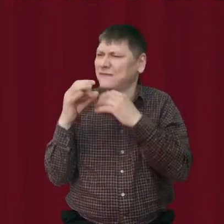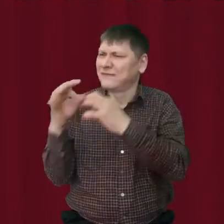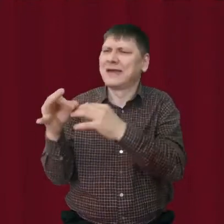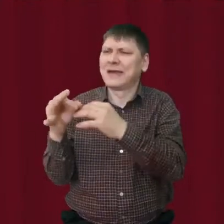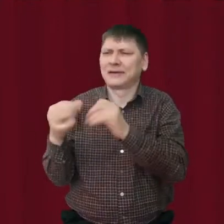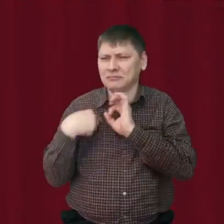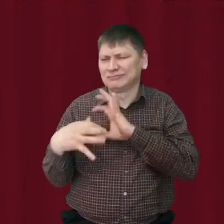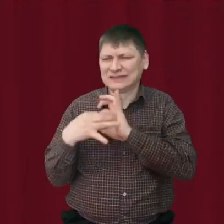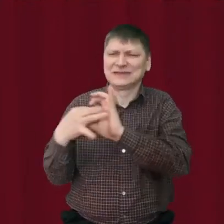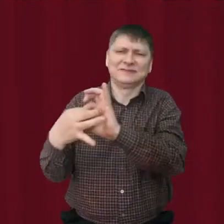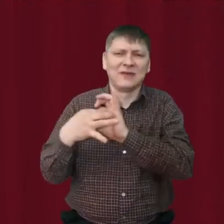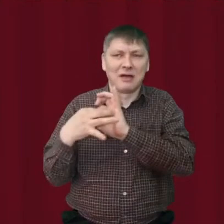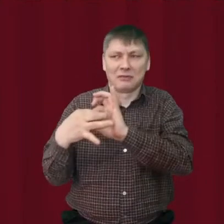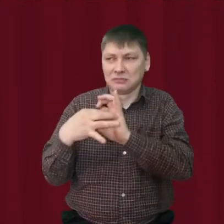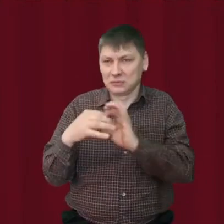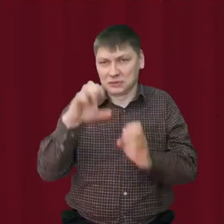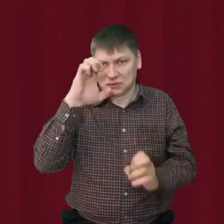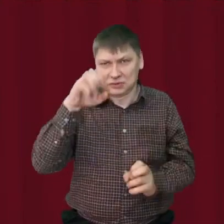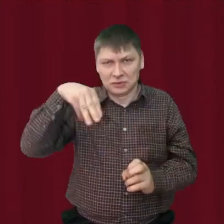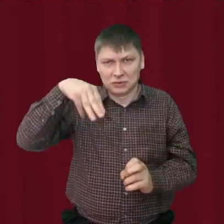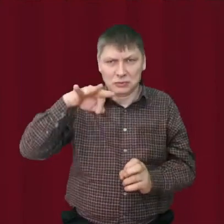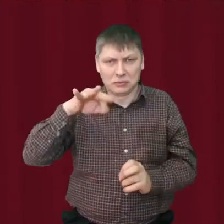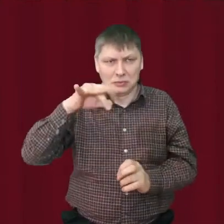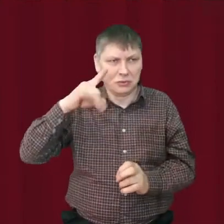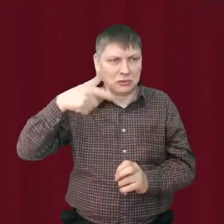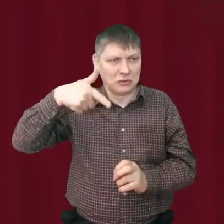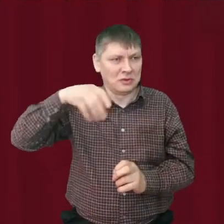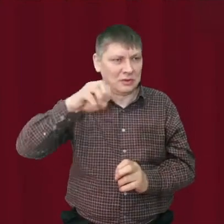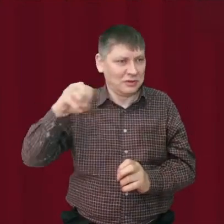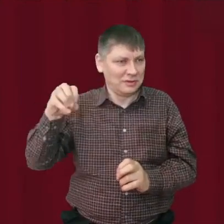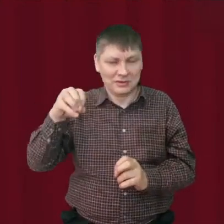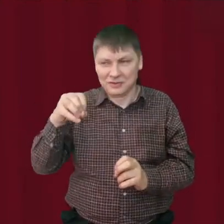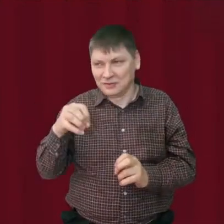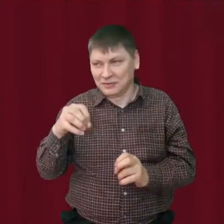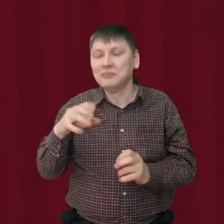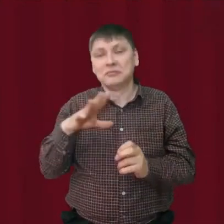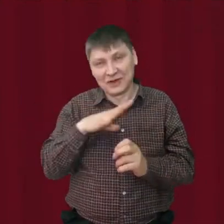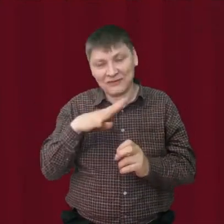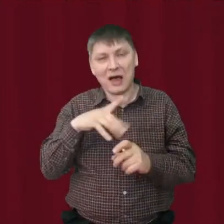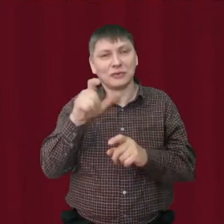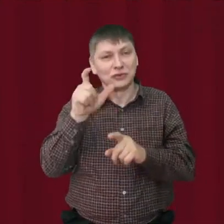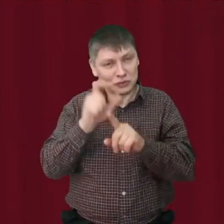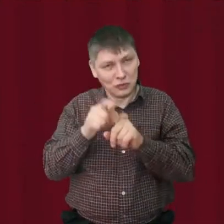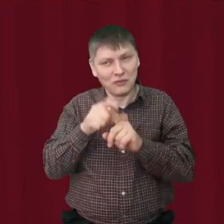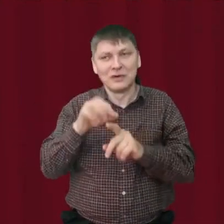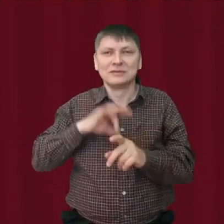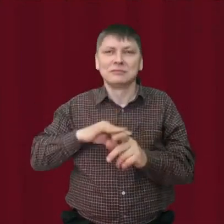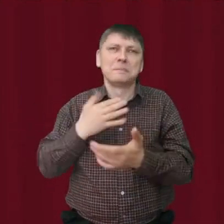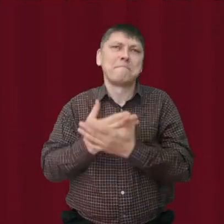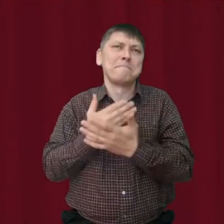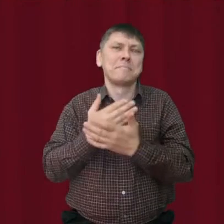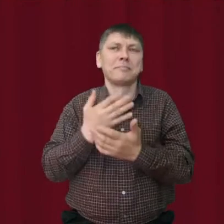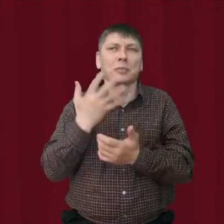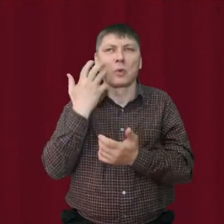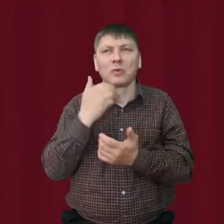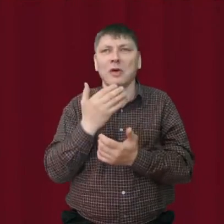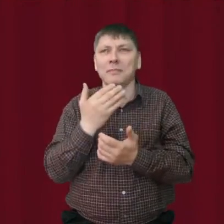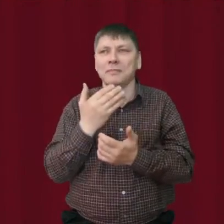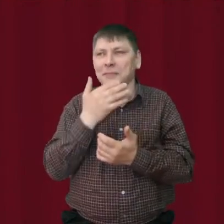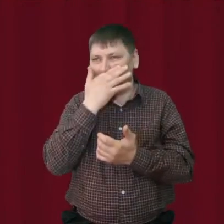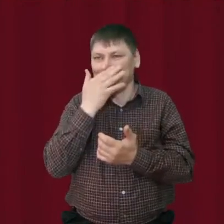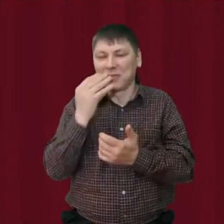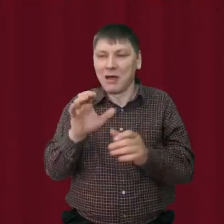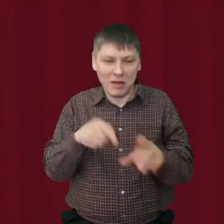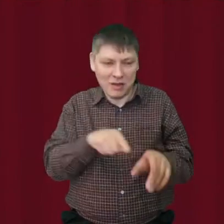о привязанности. В некоторых случаях иногда это слово использовали в том числе, когда говорили, например, о